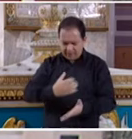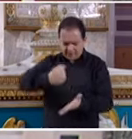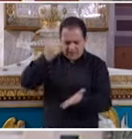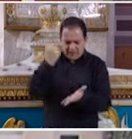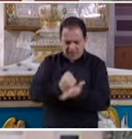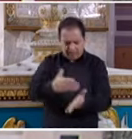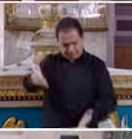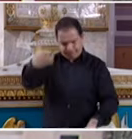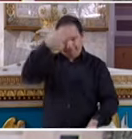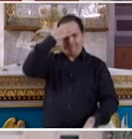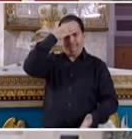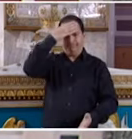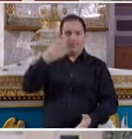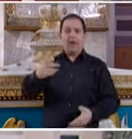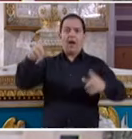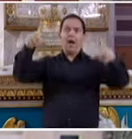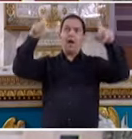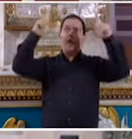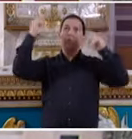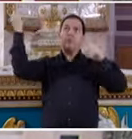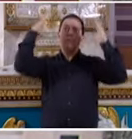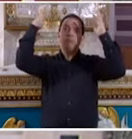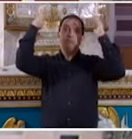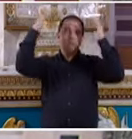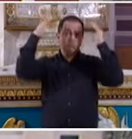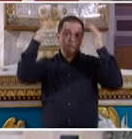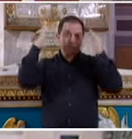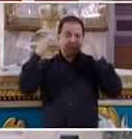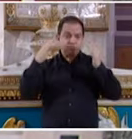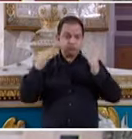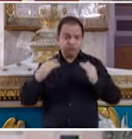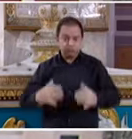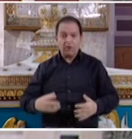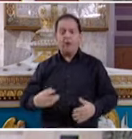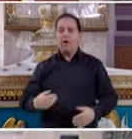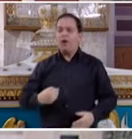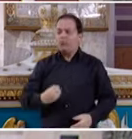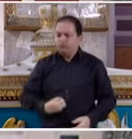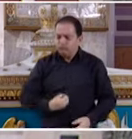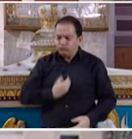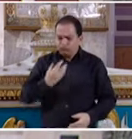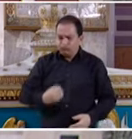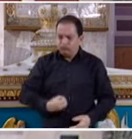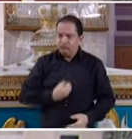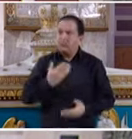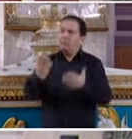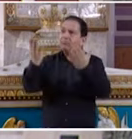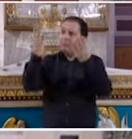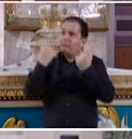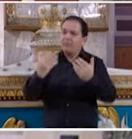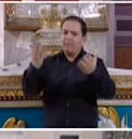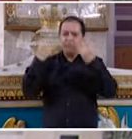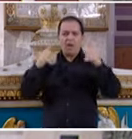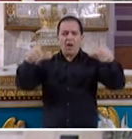του Αγίου Πνεύματος και απολαμβάνει όταν θέλει και όταν θελήσει την εν Αγίω Πνεύματι εκκλησιαστική